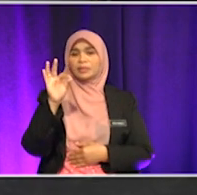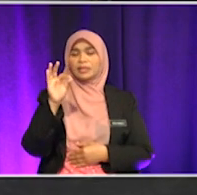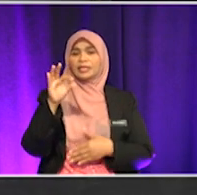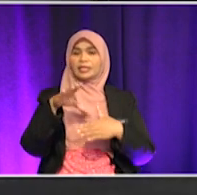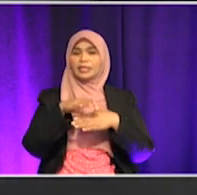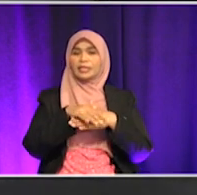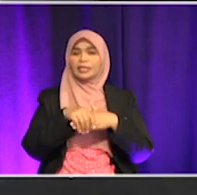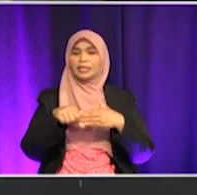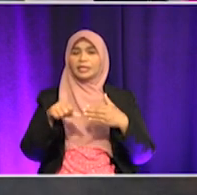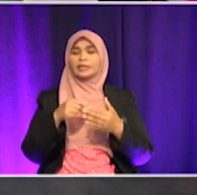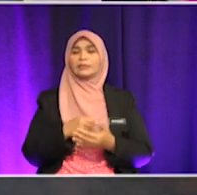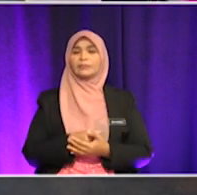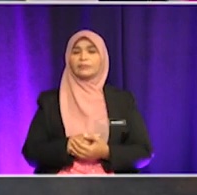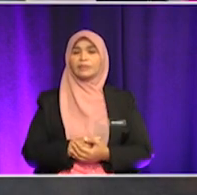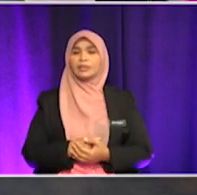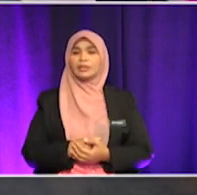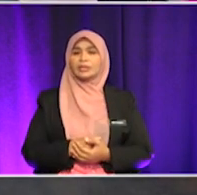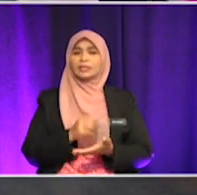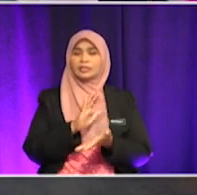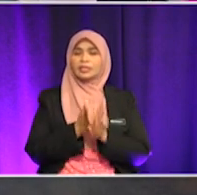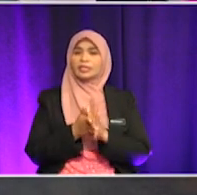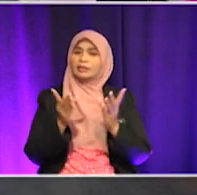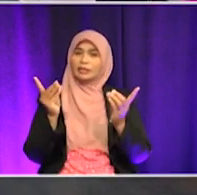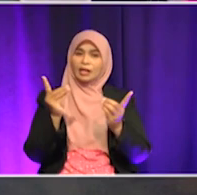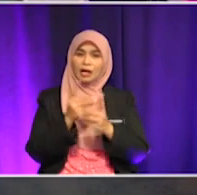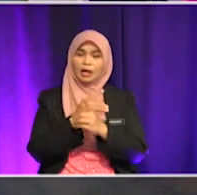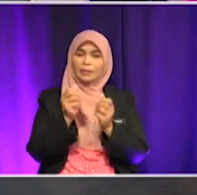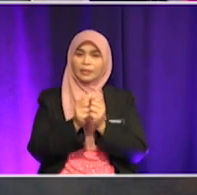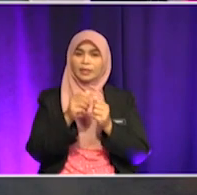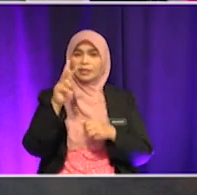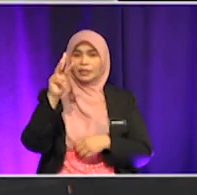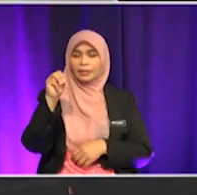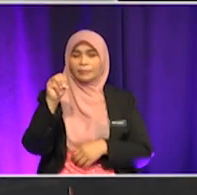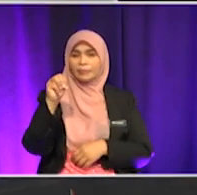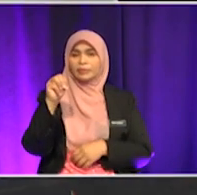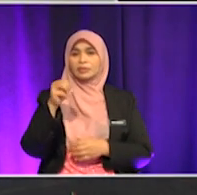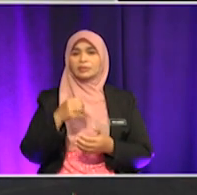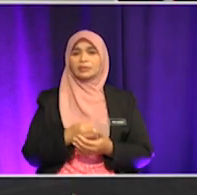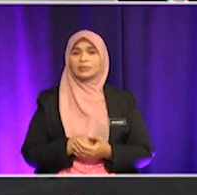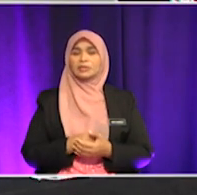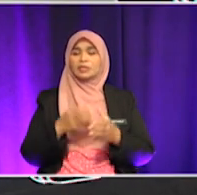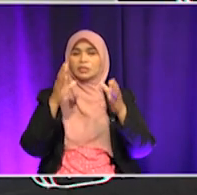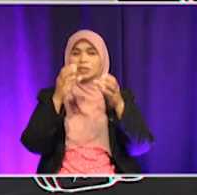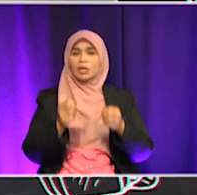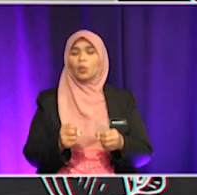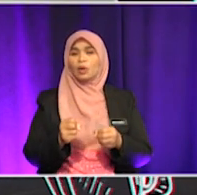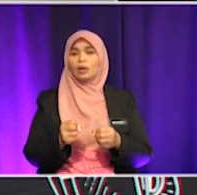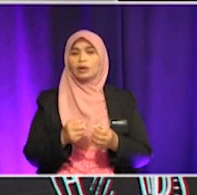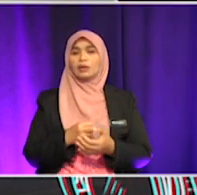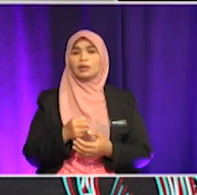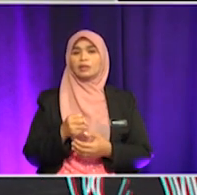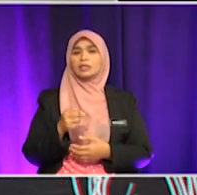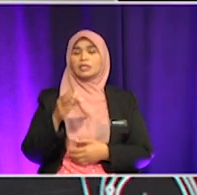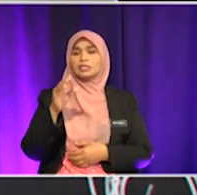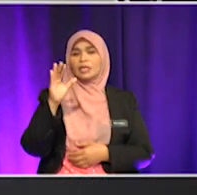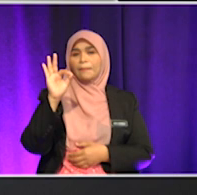RM29.75. Okey, Najwa dapatkan dengan M. Okey, kemudian nak dapatkan seluar 90%, iaitu 100% kita tolakkan